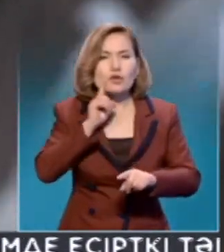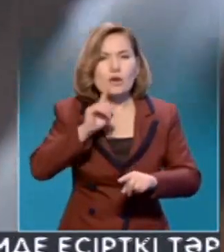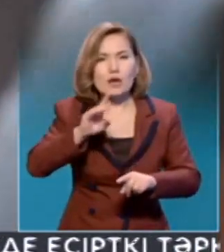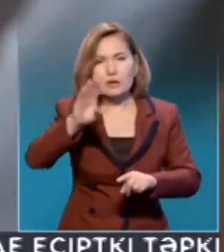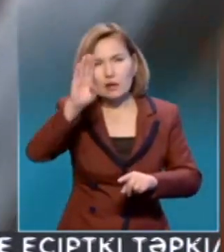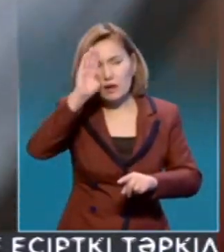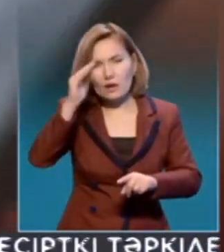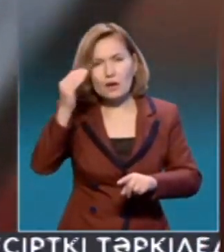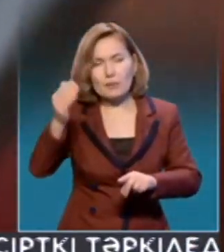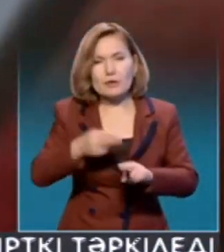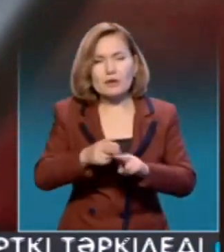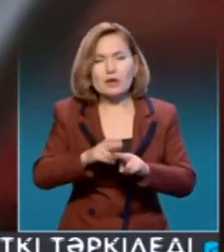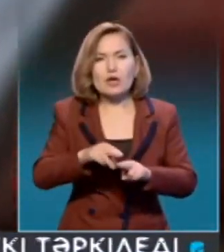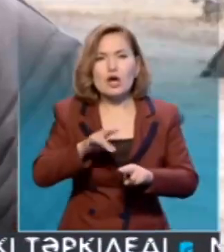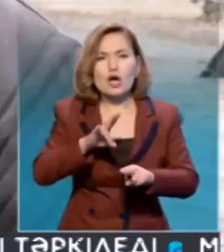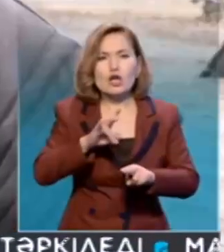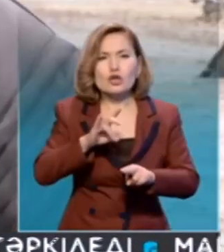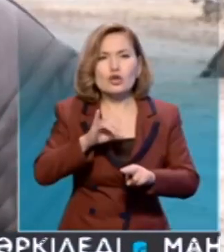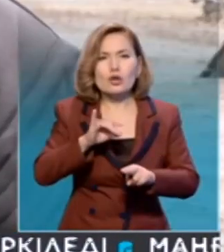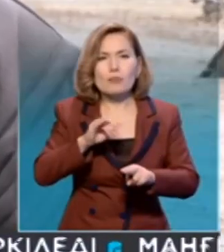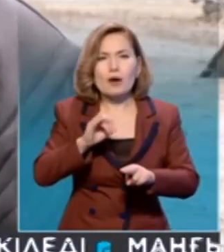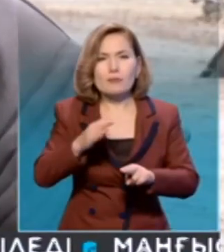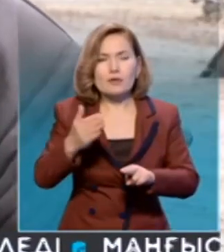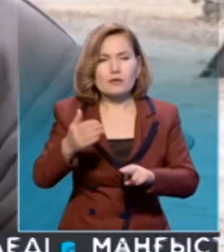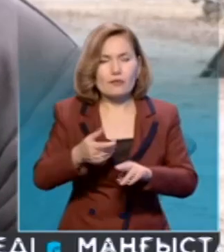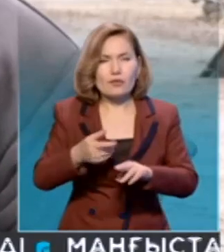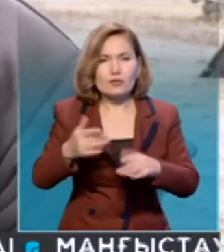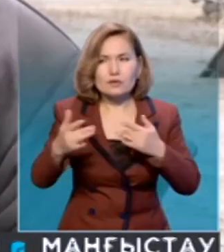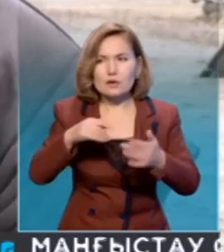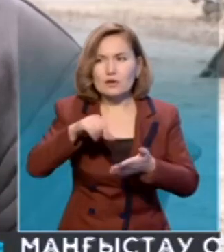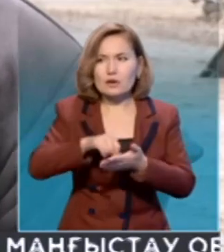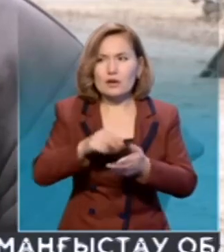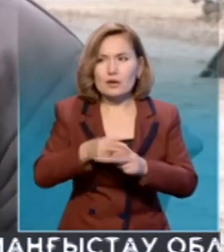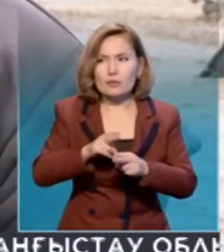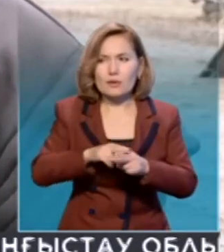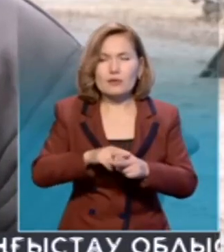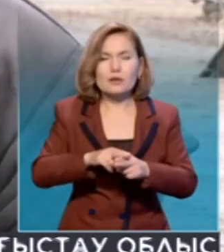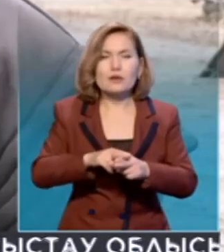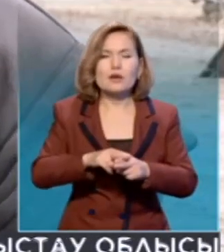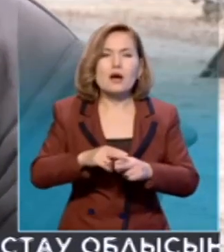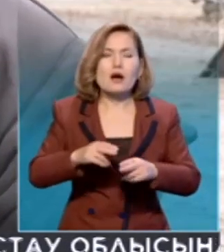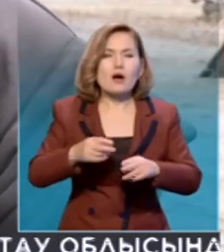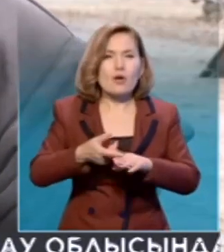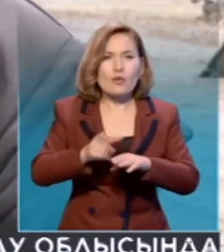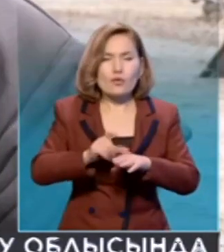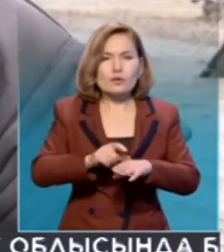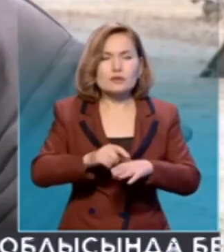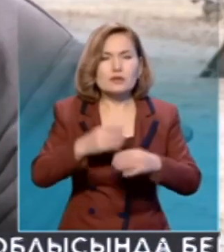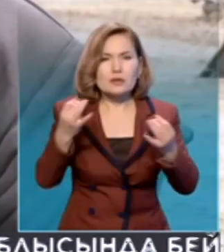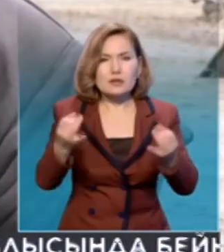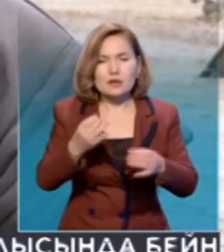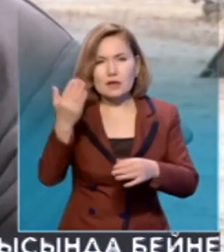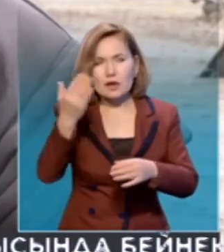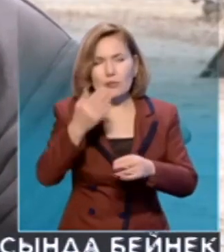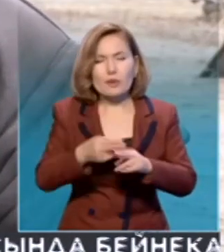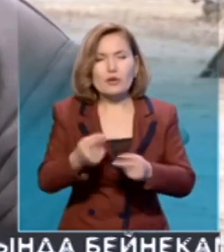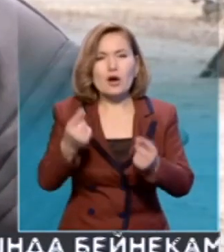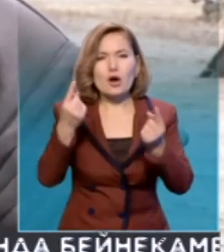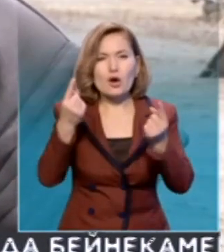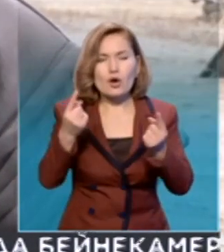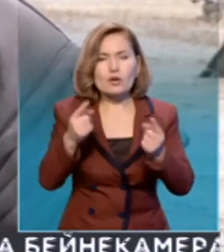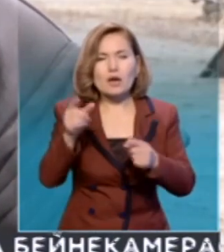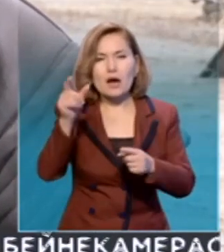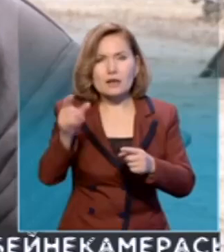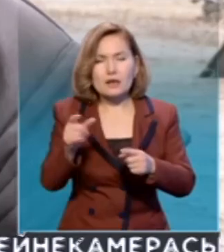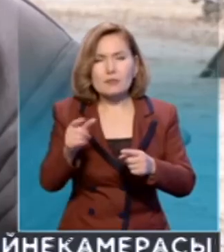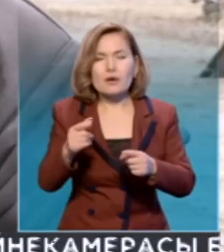актер Дінислам Нұрмағанбетов сомдайды. Актер үшін театр кеңістігінде болсын, кино әлемінде болсын, осындай ұлы тұлғаның ролін